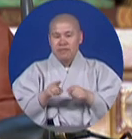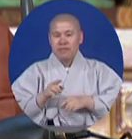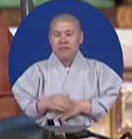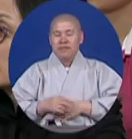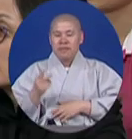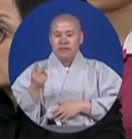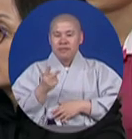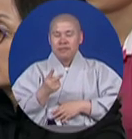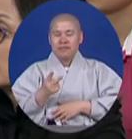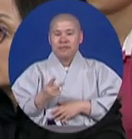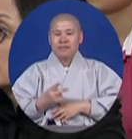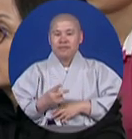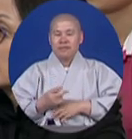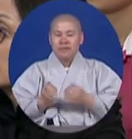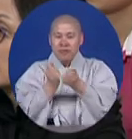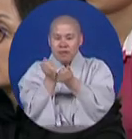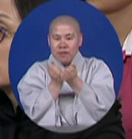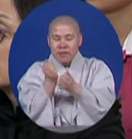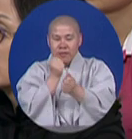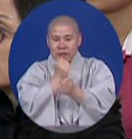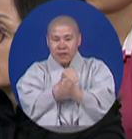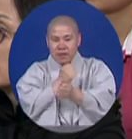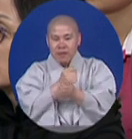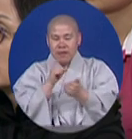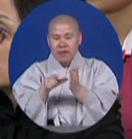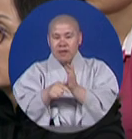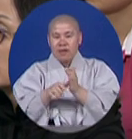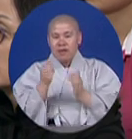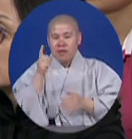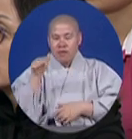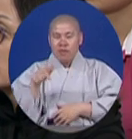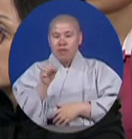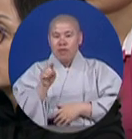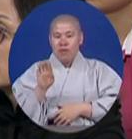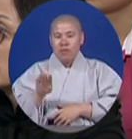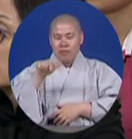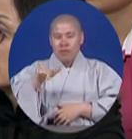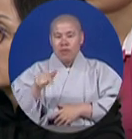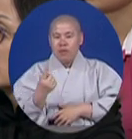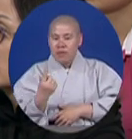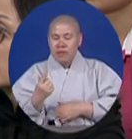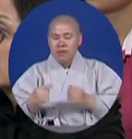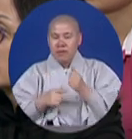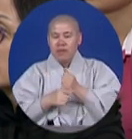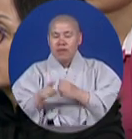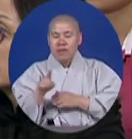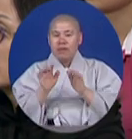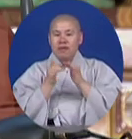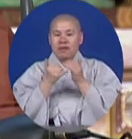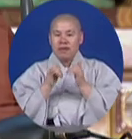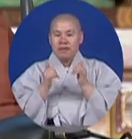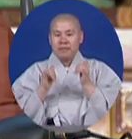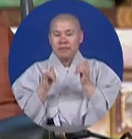또 이제 설명을 하기를 이 혹업고라고 하는 것은 어떤 사람이